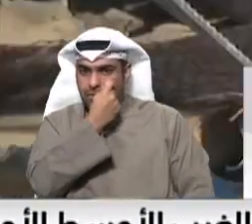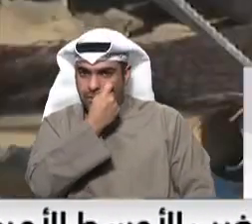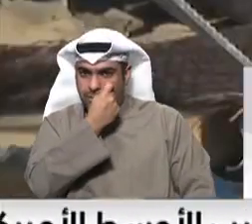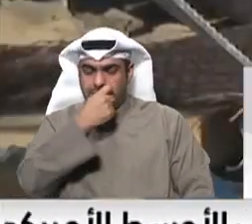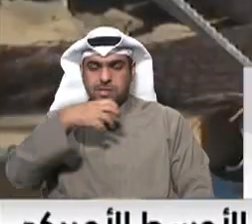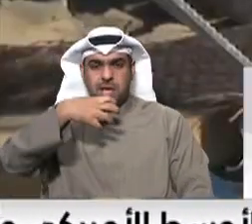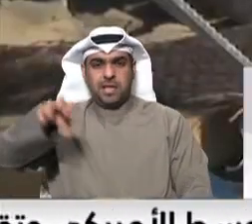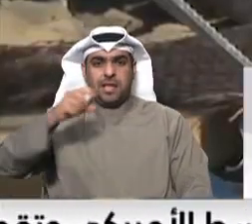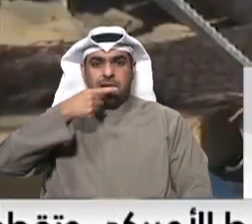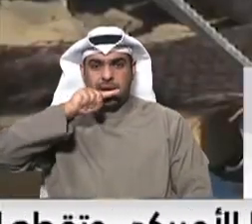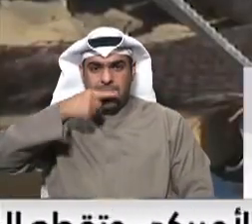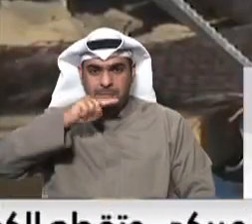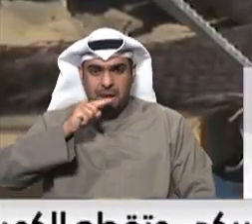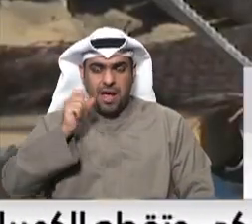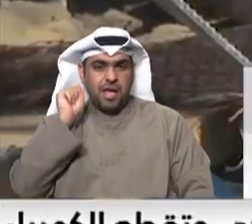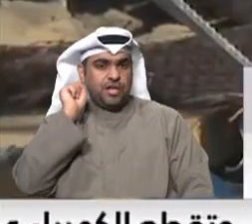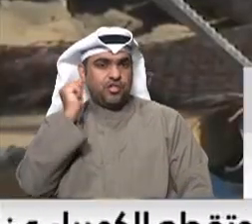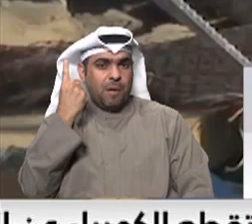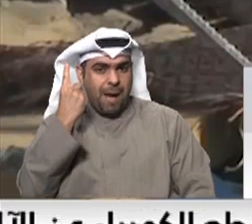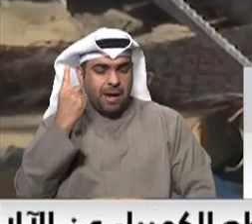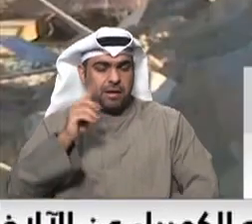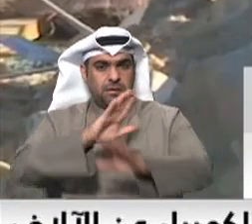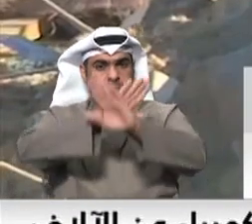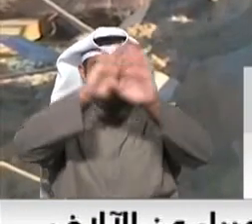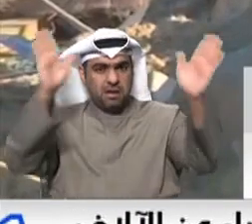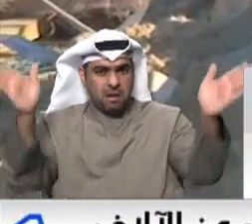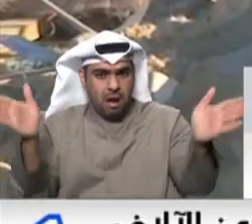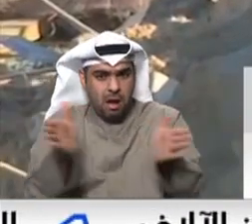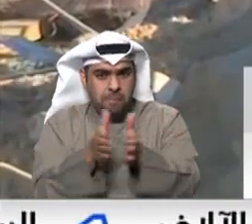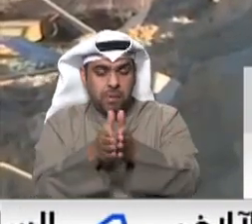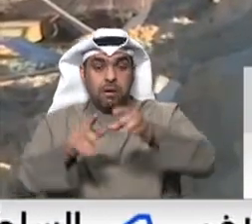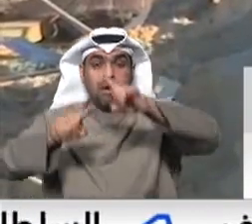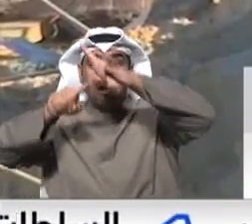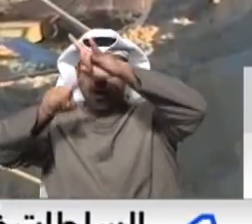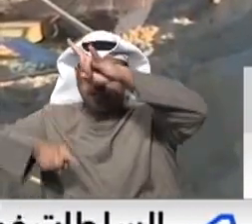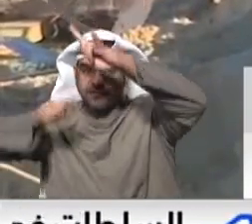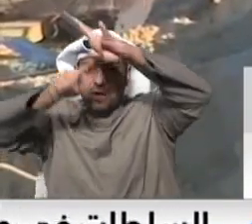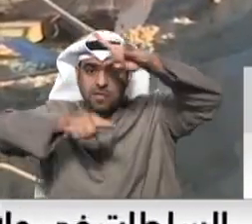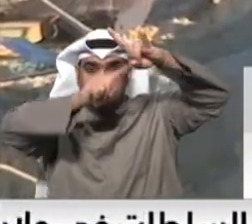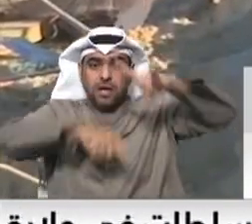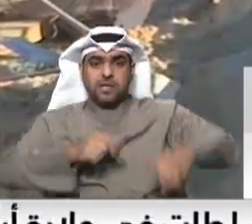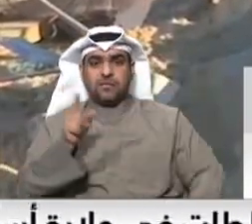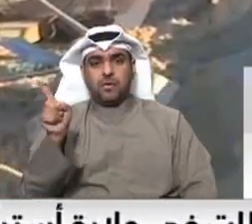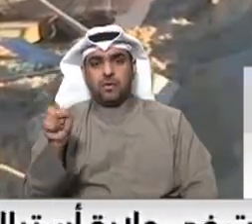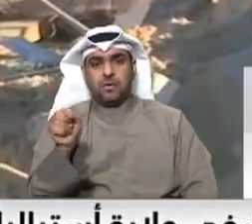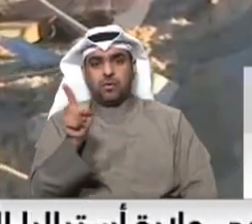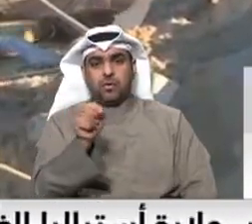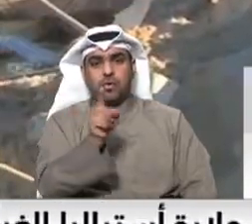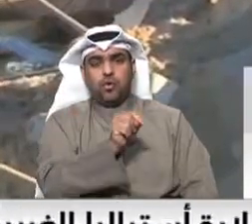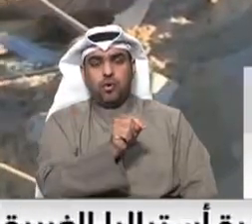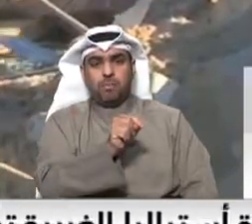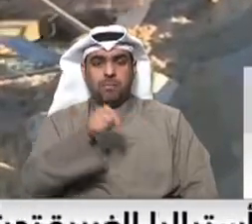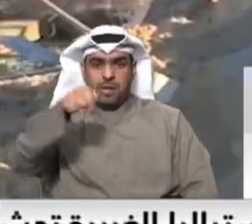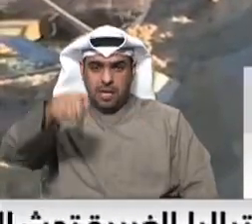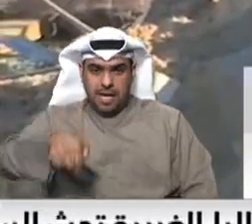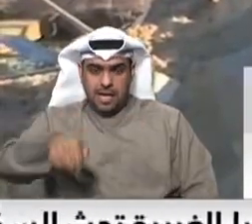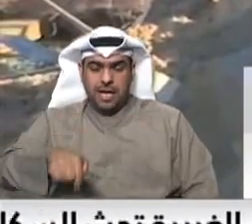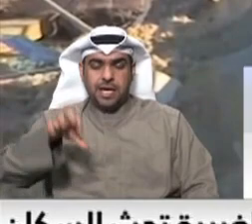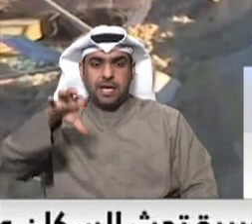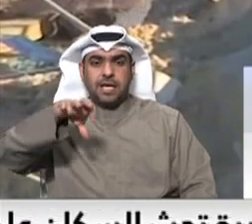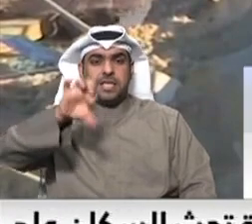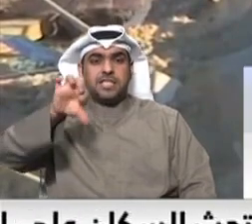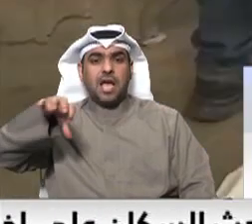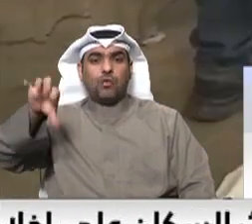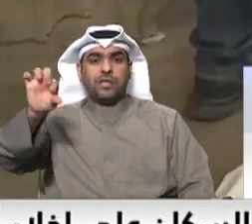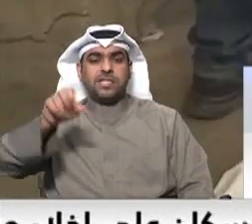وجباليا وكل مدن قطاع غزة المكلوم، حيث واصلت الطائرات الإسرائيلية قصفها لليوم 99